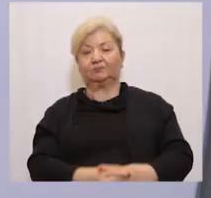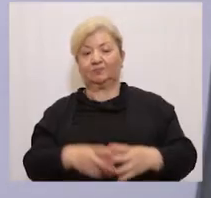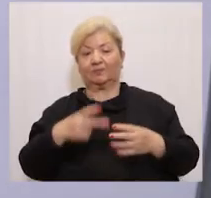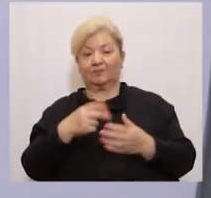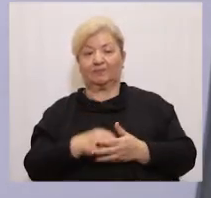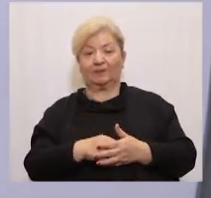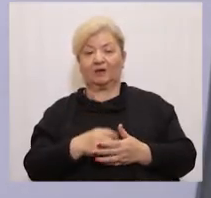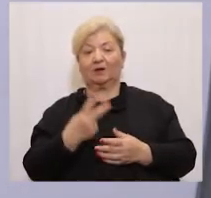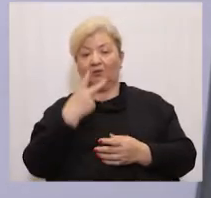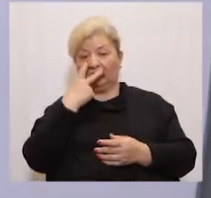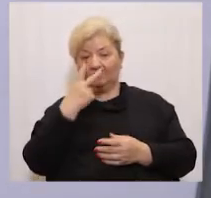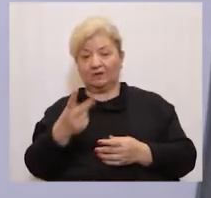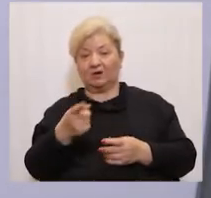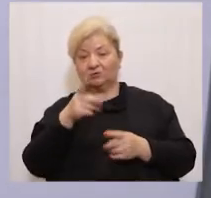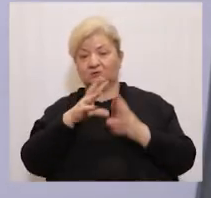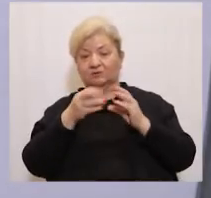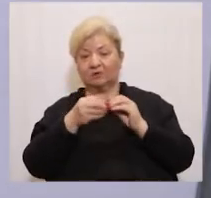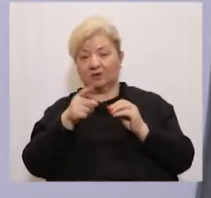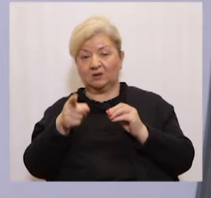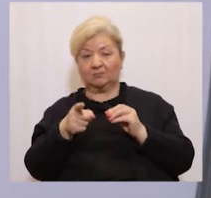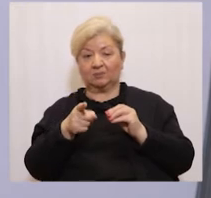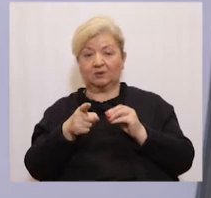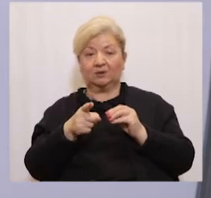მოდით განვიხილოთ ახლა ეს ყველაფერი